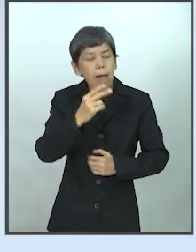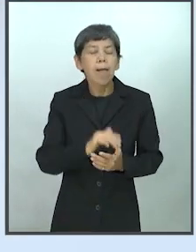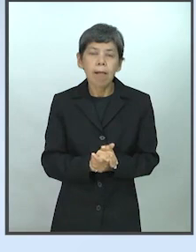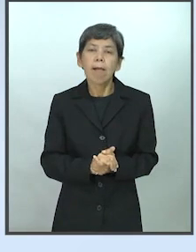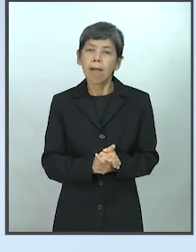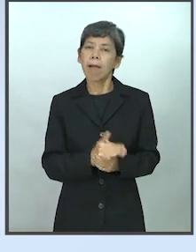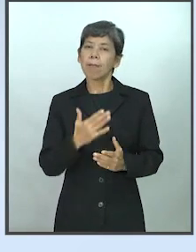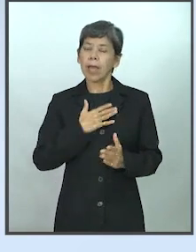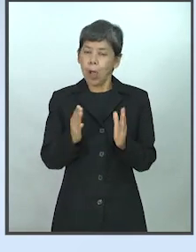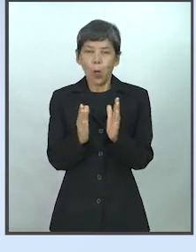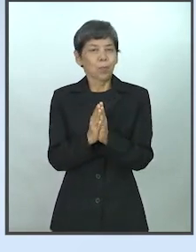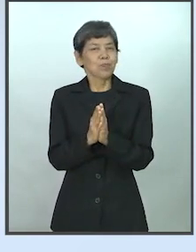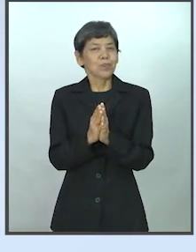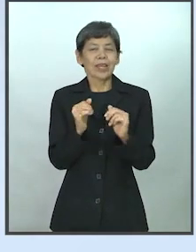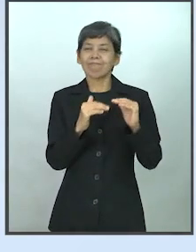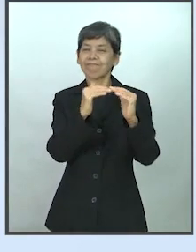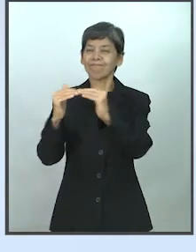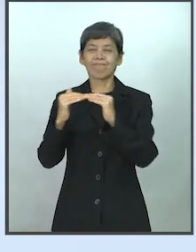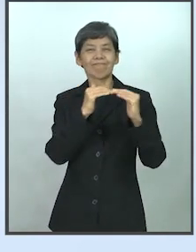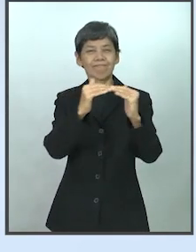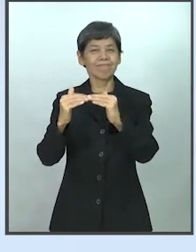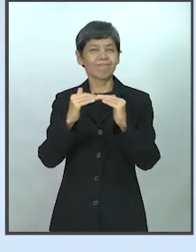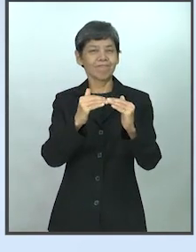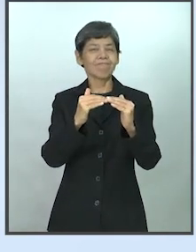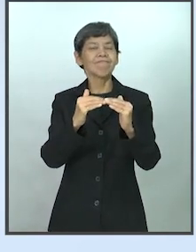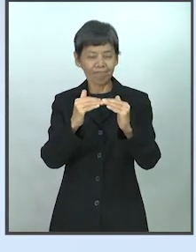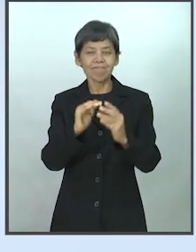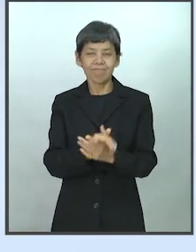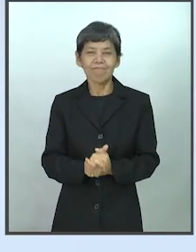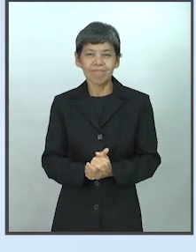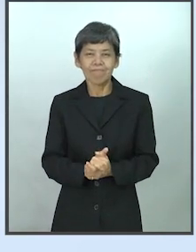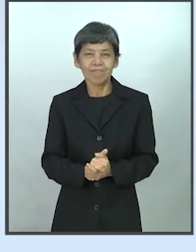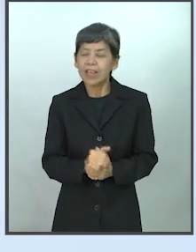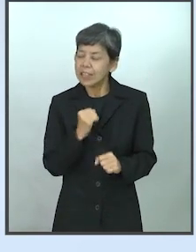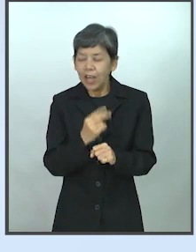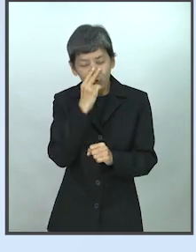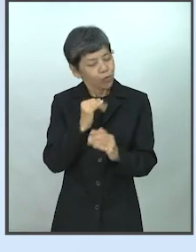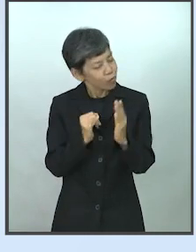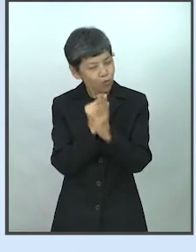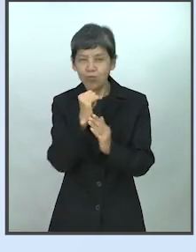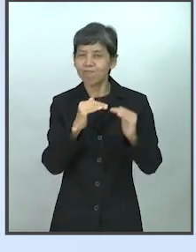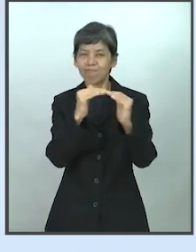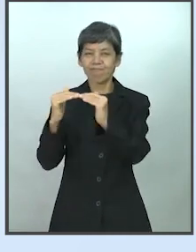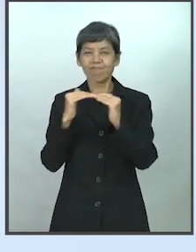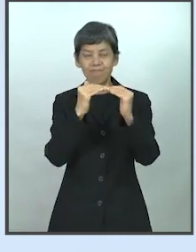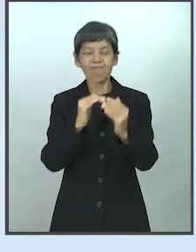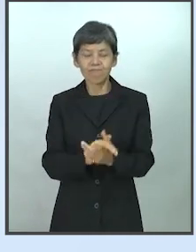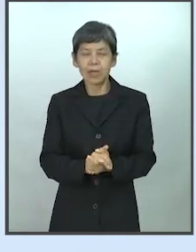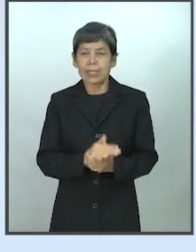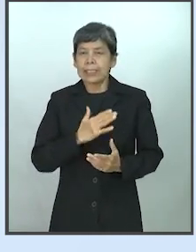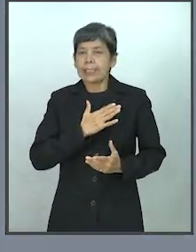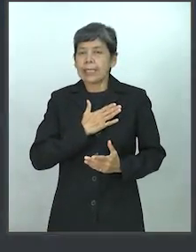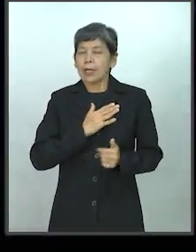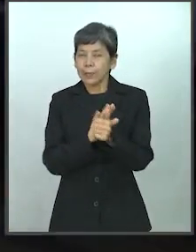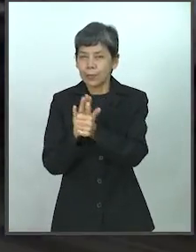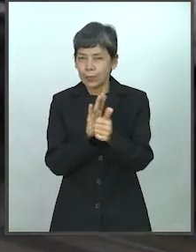ะอยู่ในระดับเดียวกันเสมอภาคกับคนปกตินะครับเป็นสิ่งที่ถูกต้องแล้วนะครับก็เป็